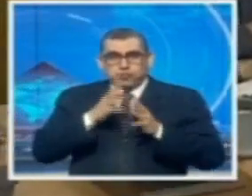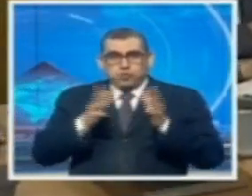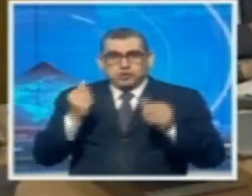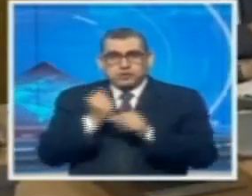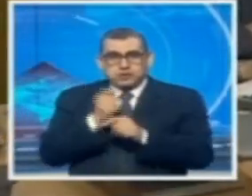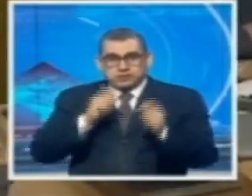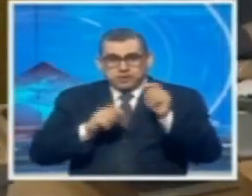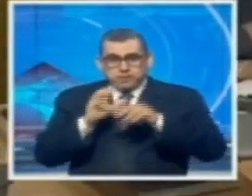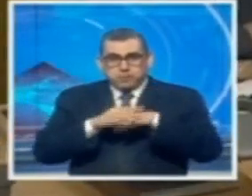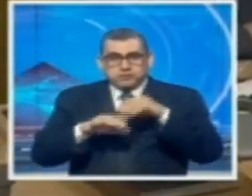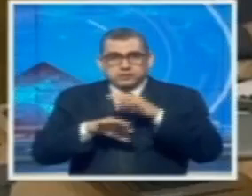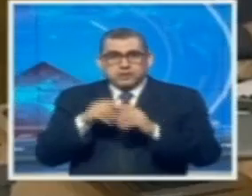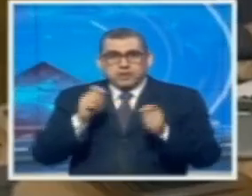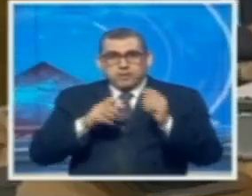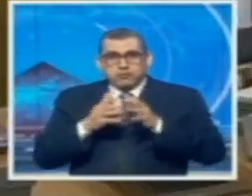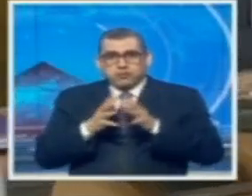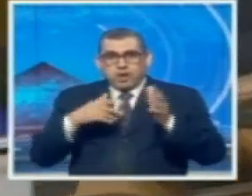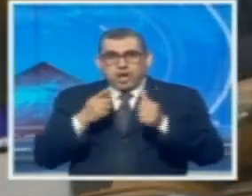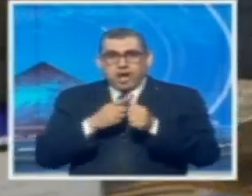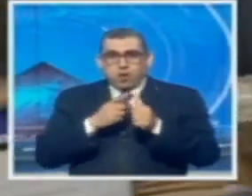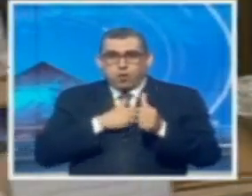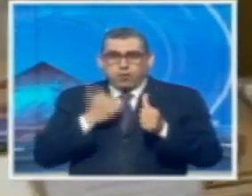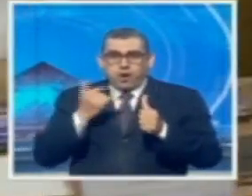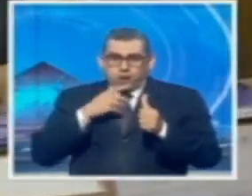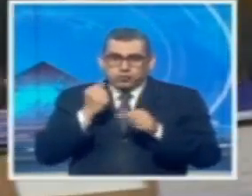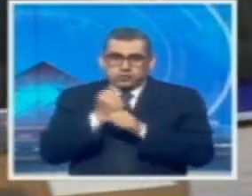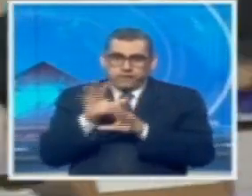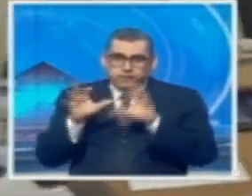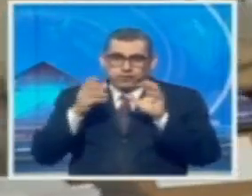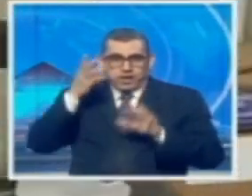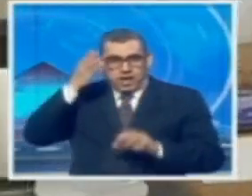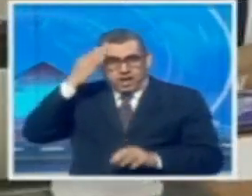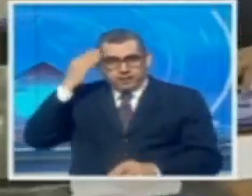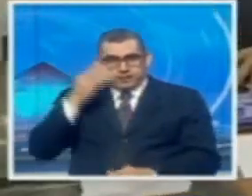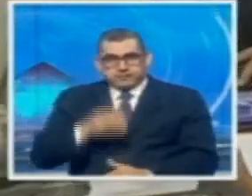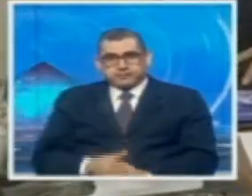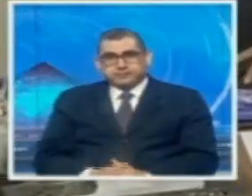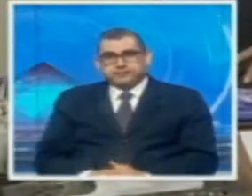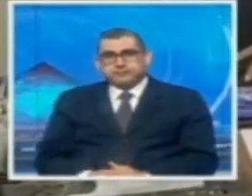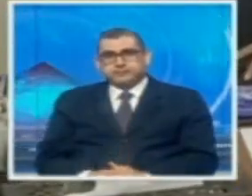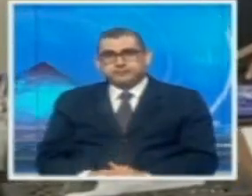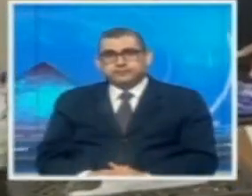التصنيع المحلي والذي يعد أولوية الحكومة.